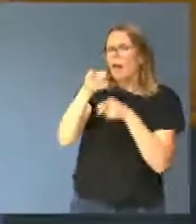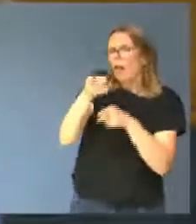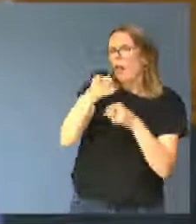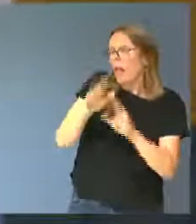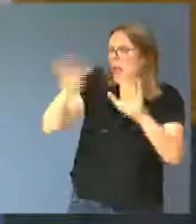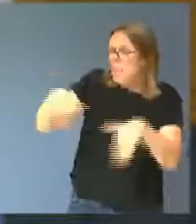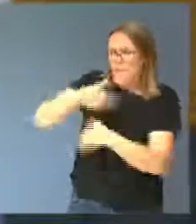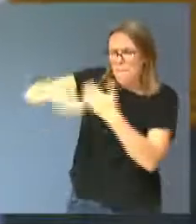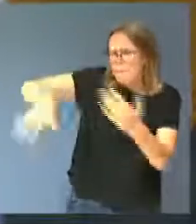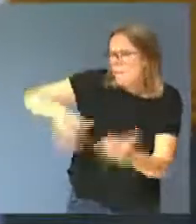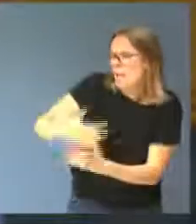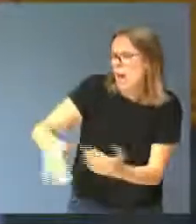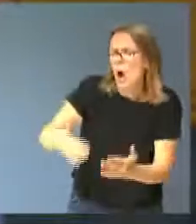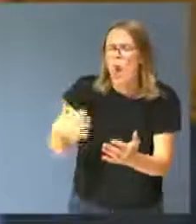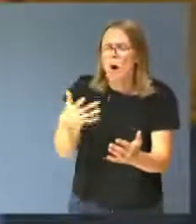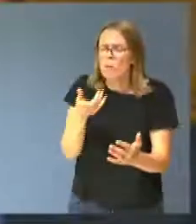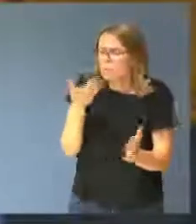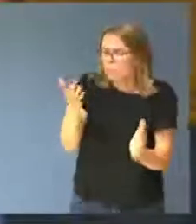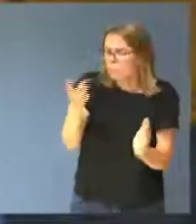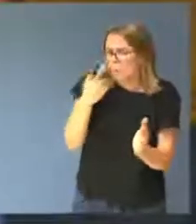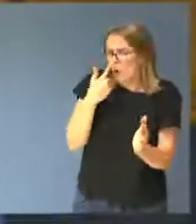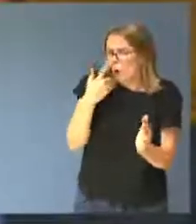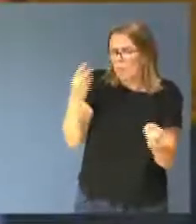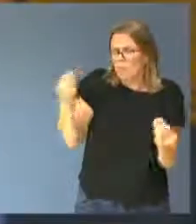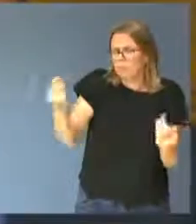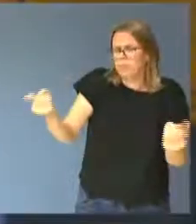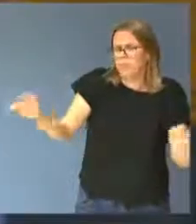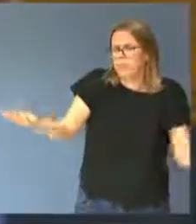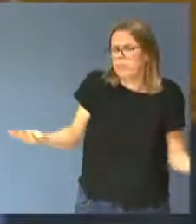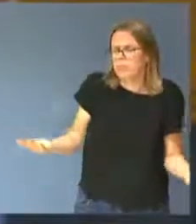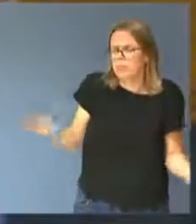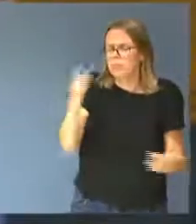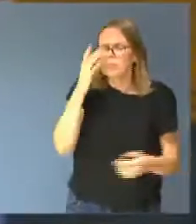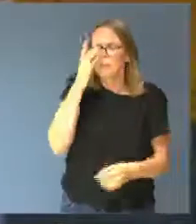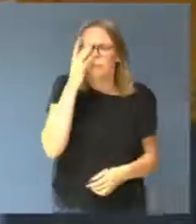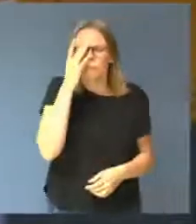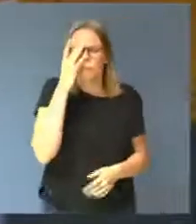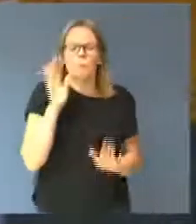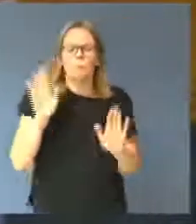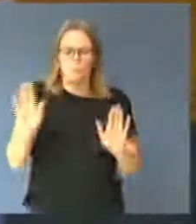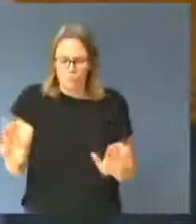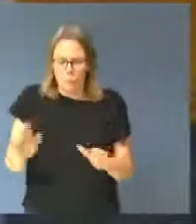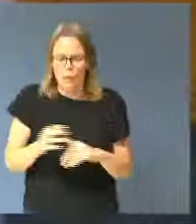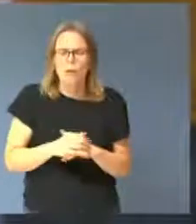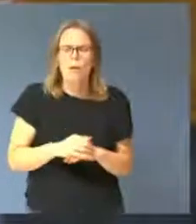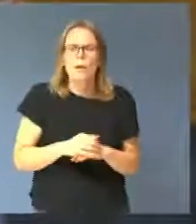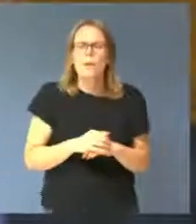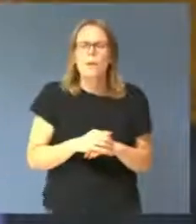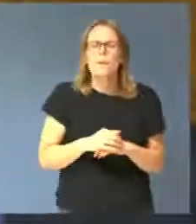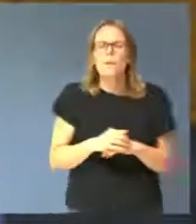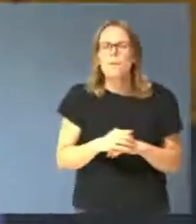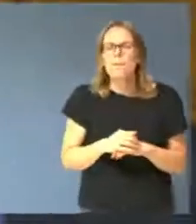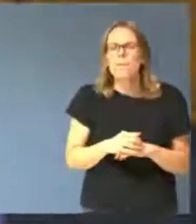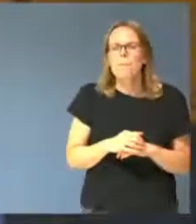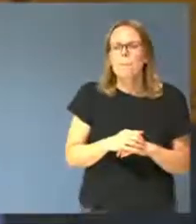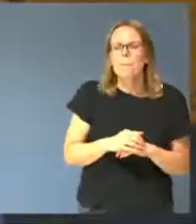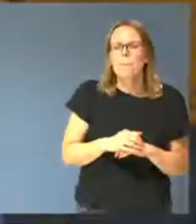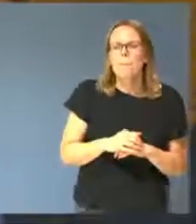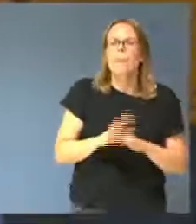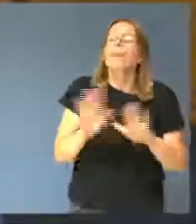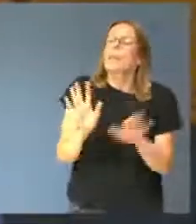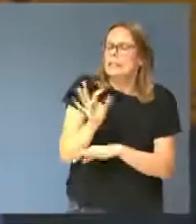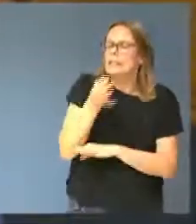On a des chiffons rouges. Je reviendrai sur, parce que vous m'interpellez, sur ma proposition non pas de vente